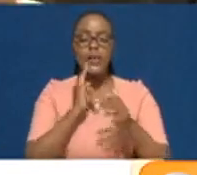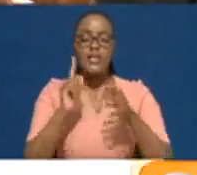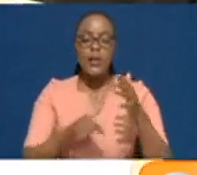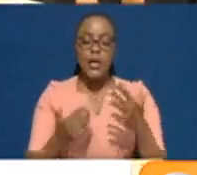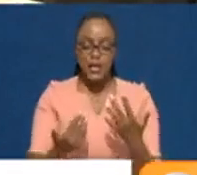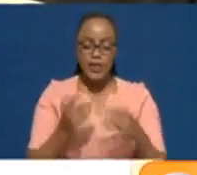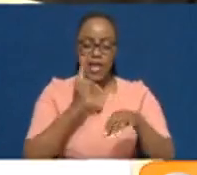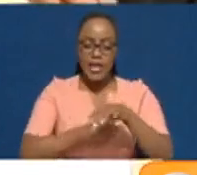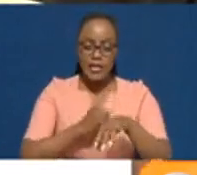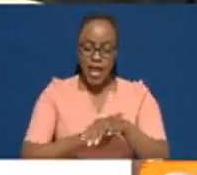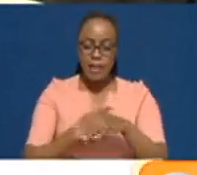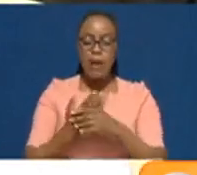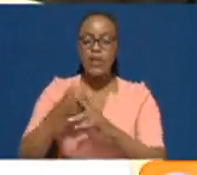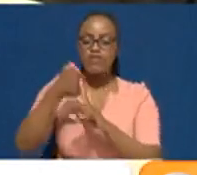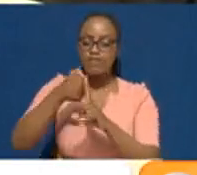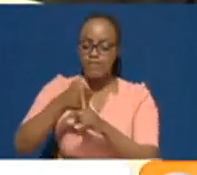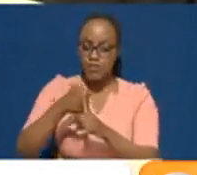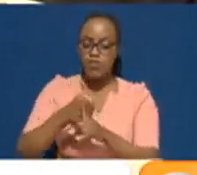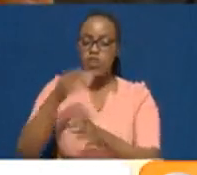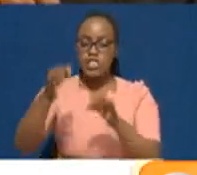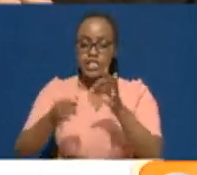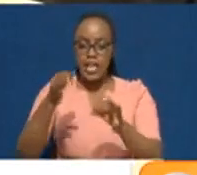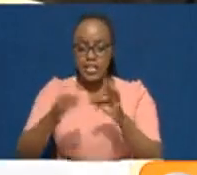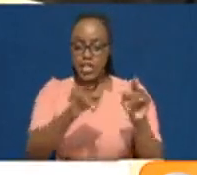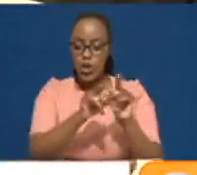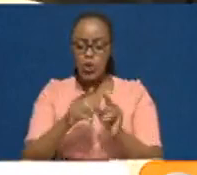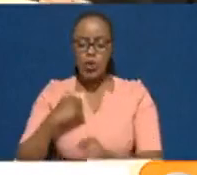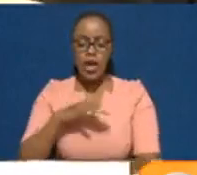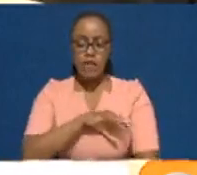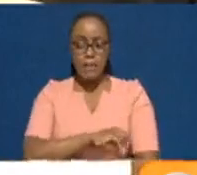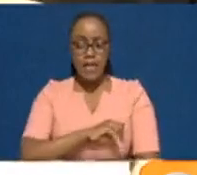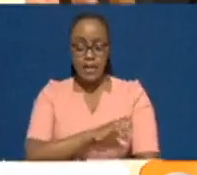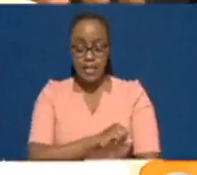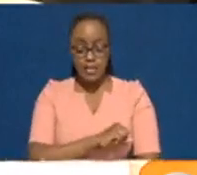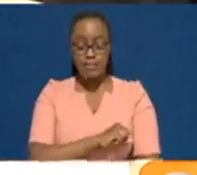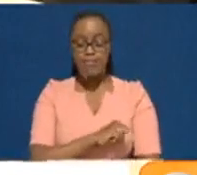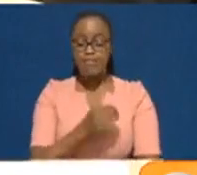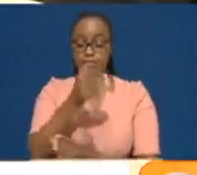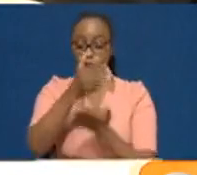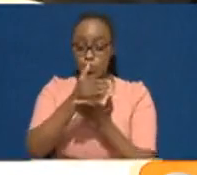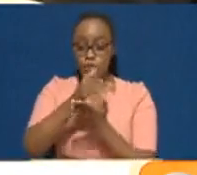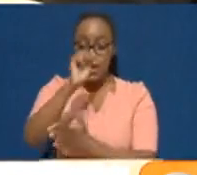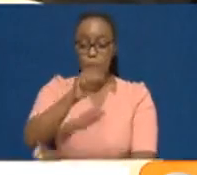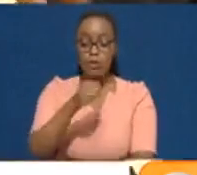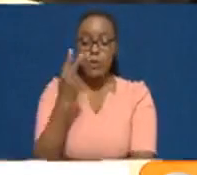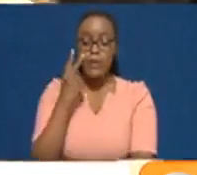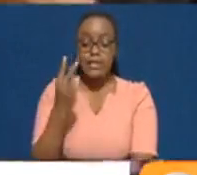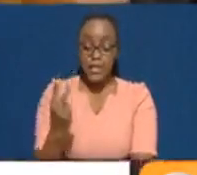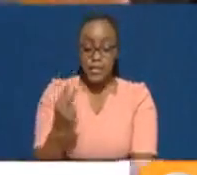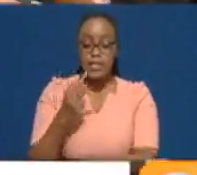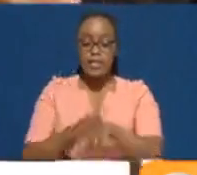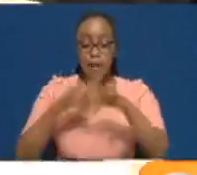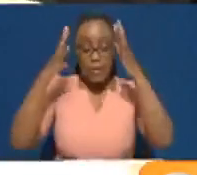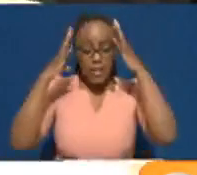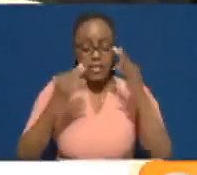jamani, tunapotetea amani na haki pia tuwe na subra ya kwamba ukweli uweze kuonekana. Wakiamua